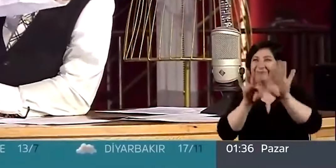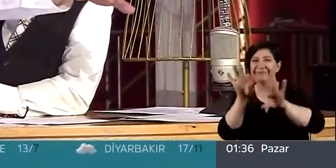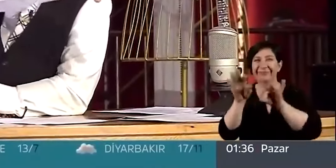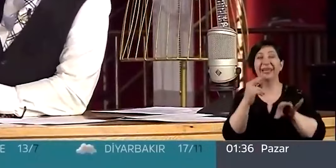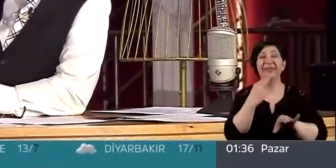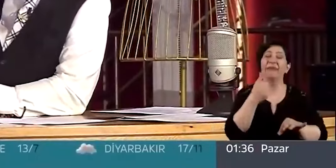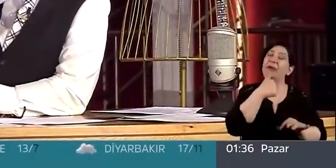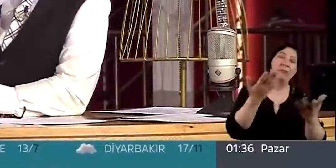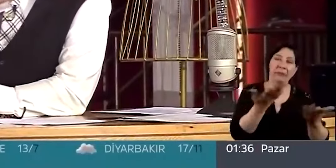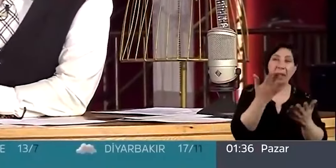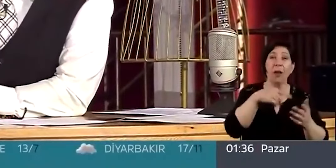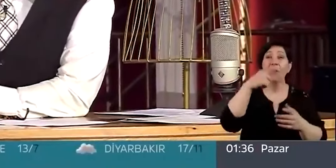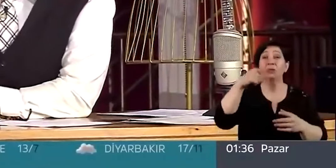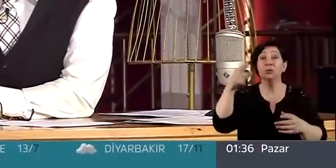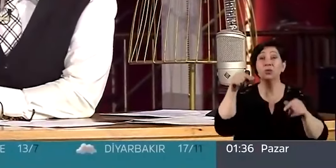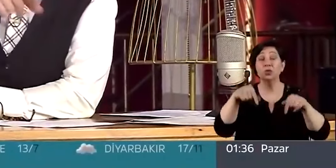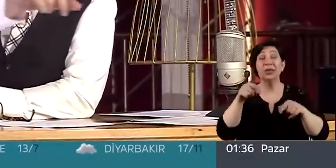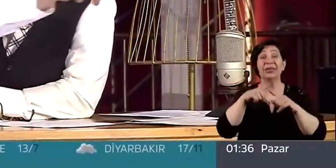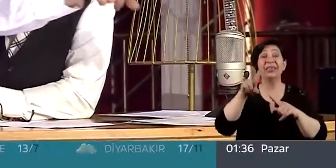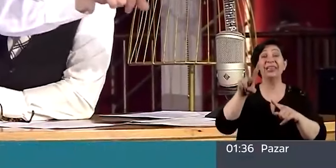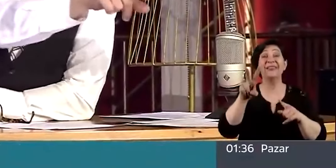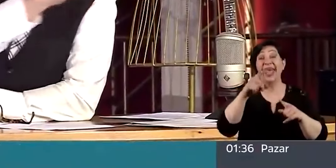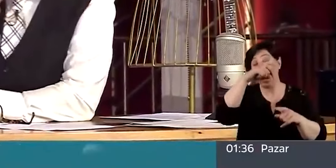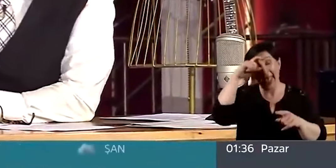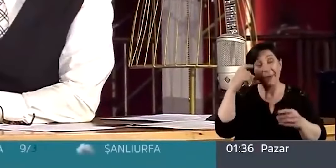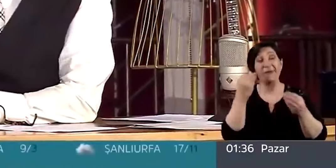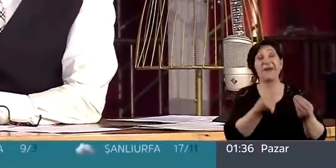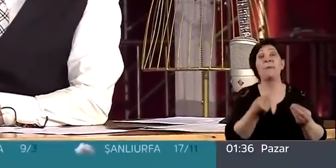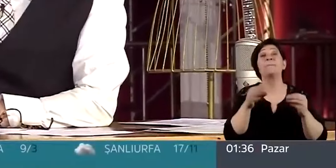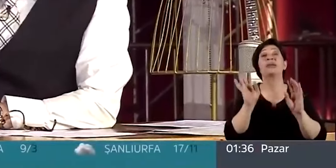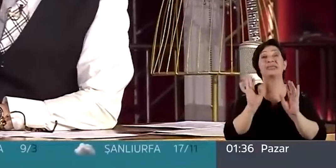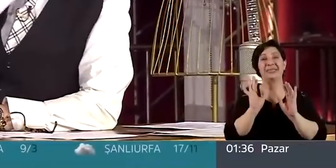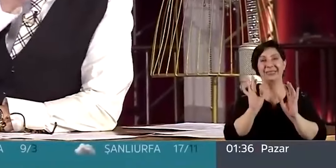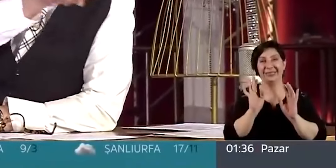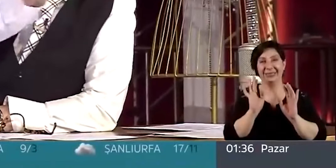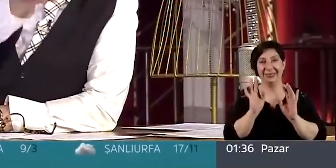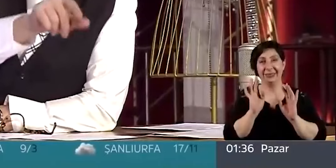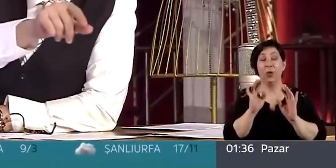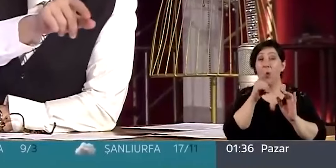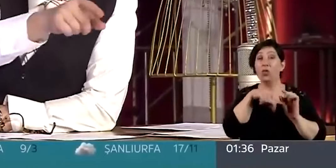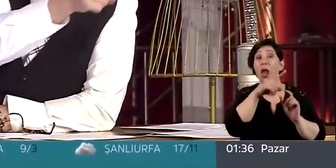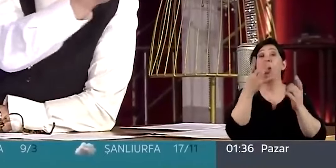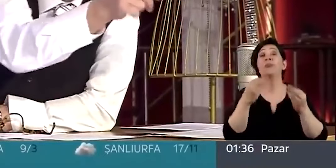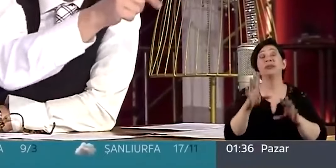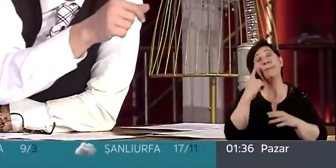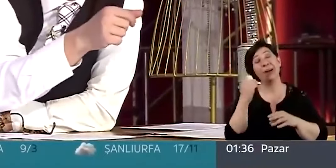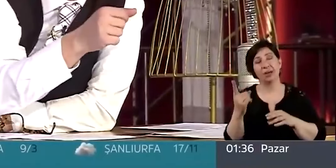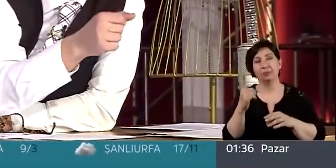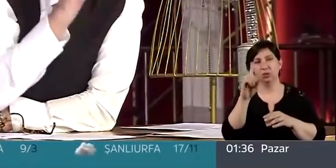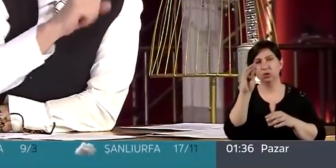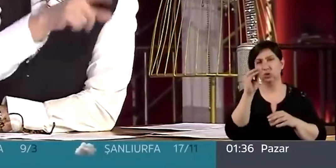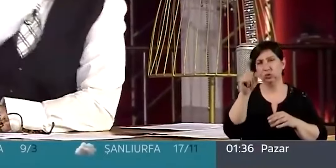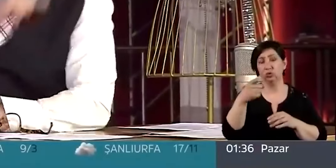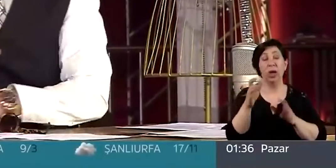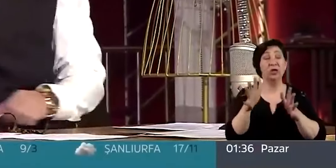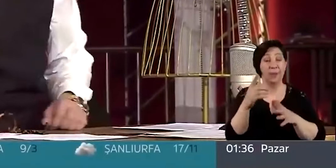adamlardan gayrı hiç kimse şu anda televizyona... Yani şu televizyonculuğu yaptıramaz. Onlar olmazsa. Bak şimdi bir çocuk bulmuş